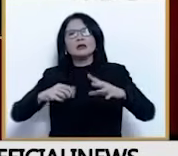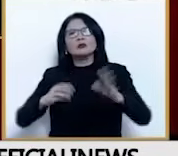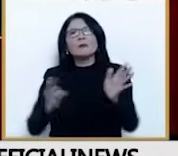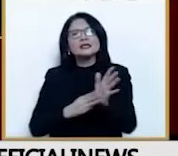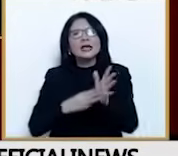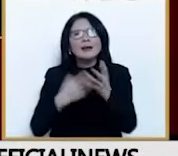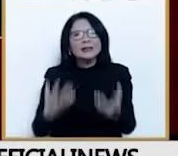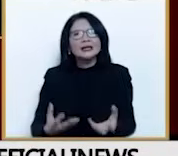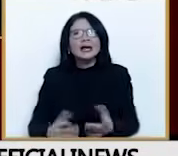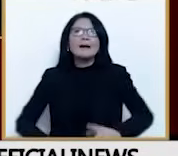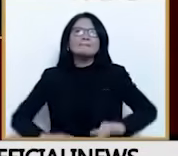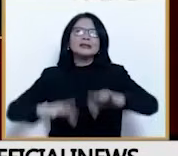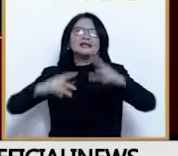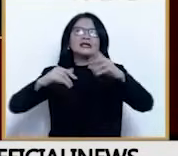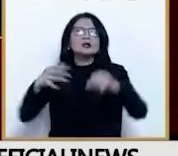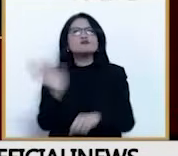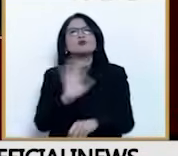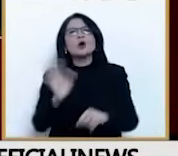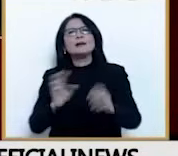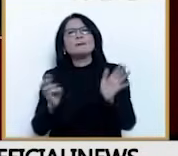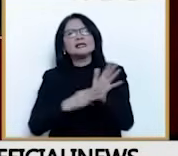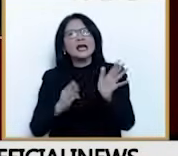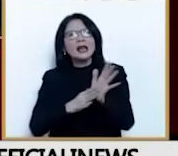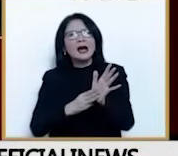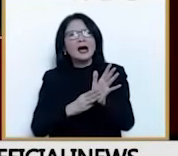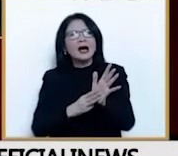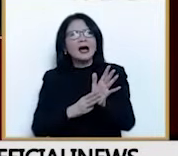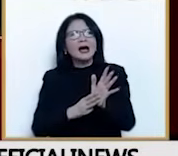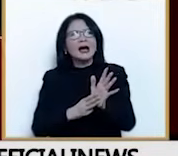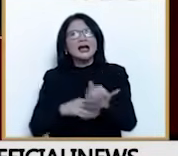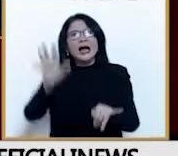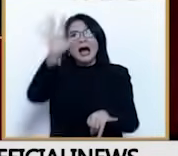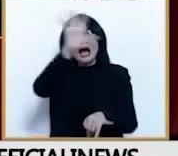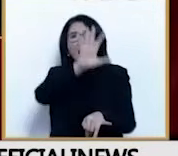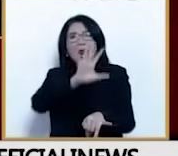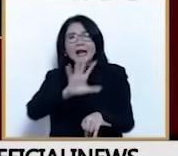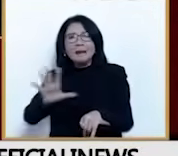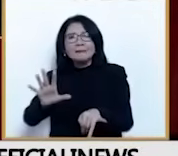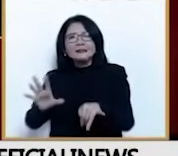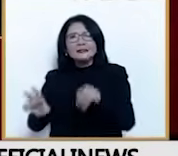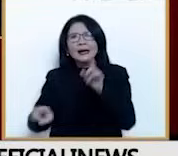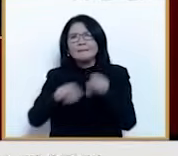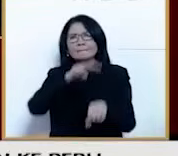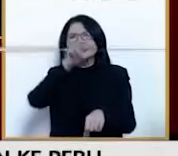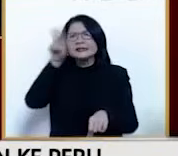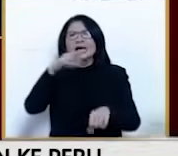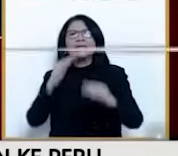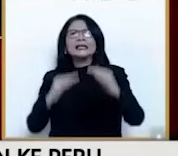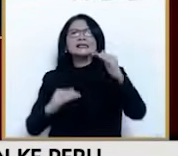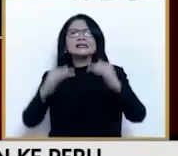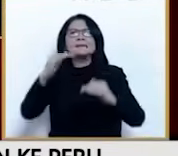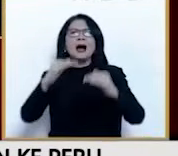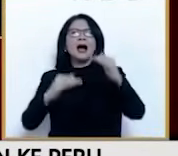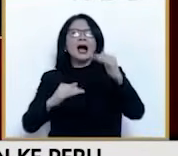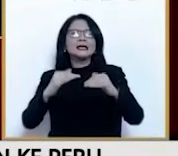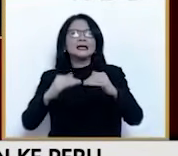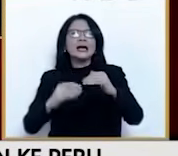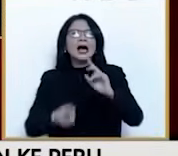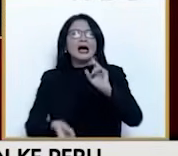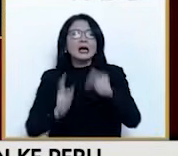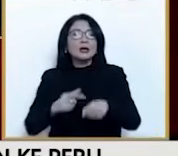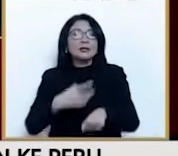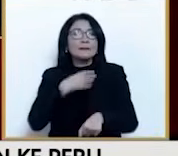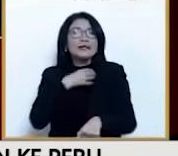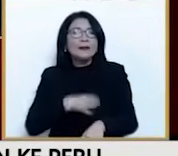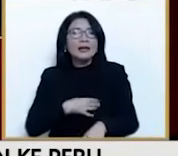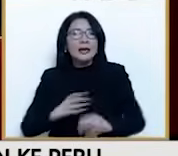musibah. Banjir sebenarnya bukanlah musibah ketika alam sedang mencari keseimbangannya. Sebenarnya kalau kita menyikapi